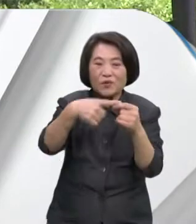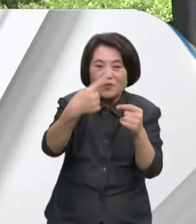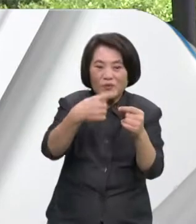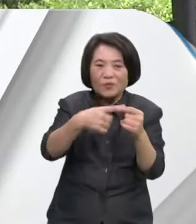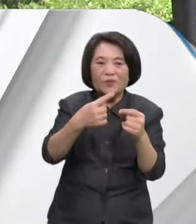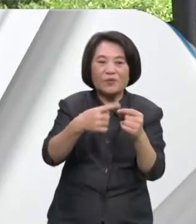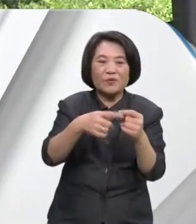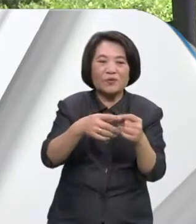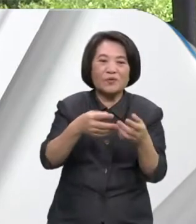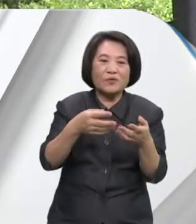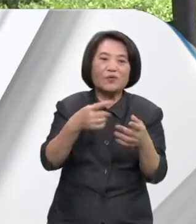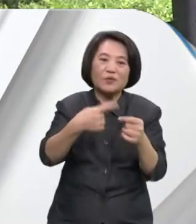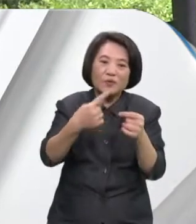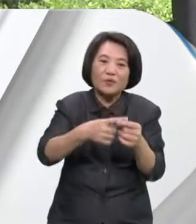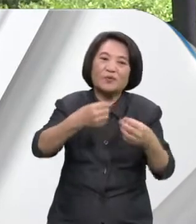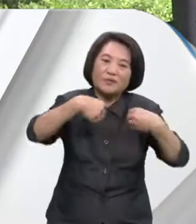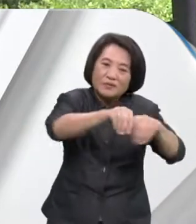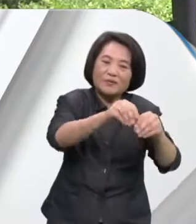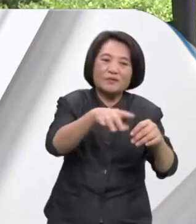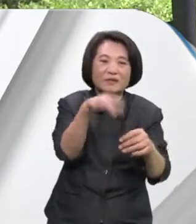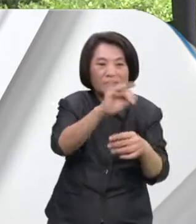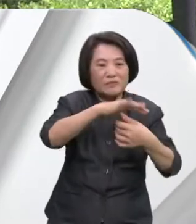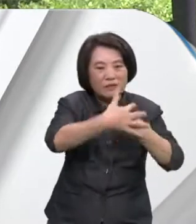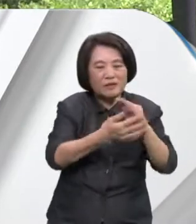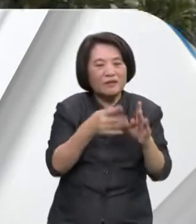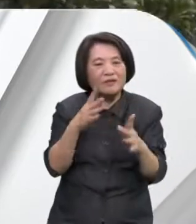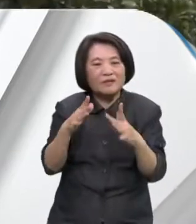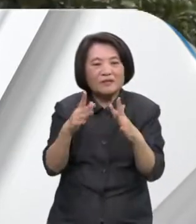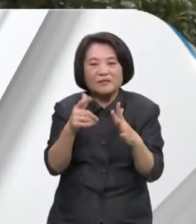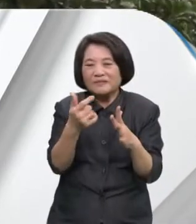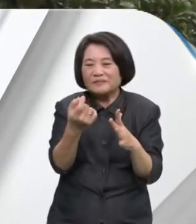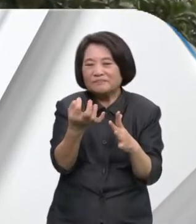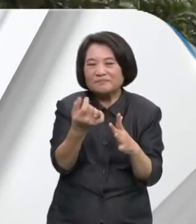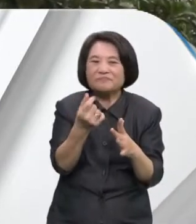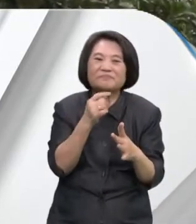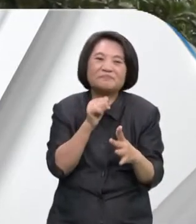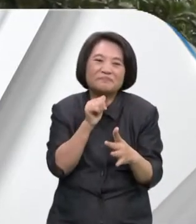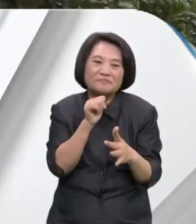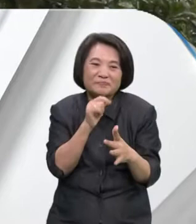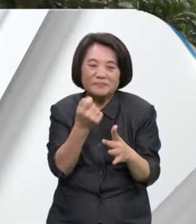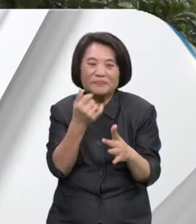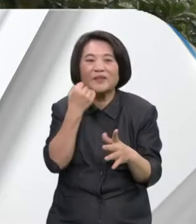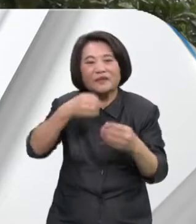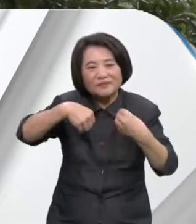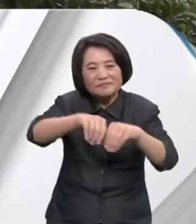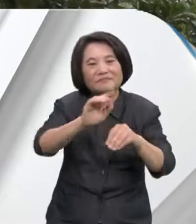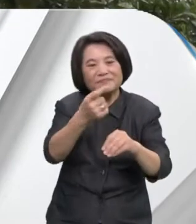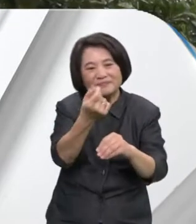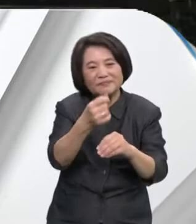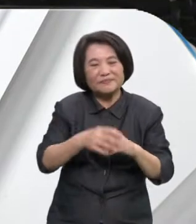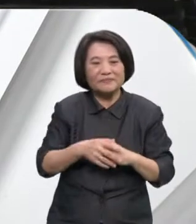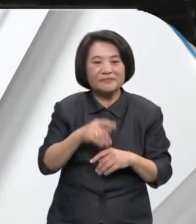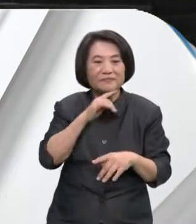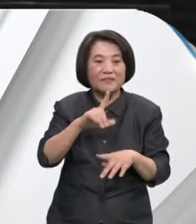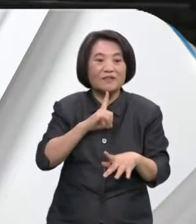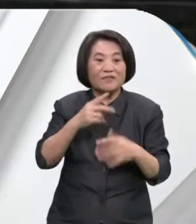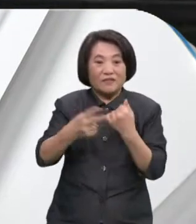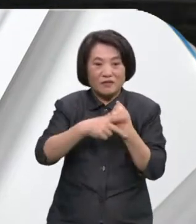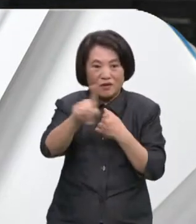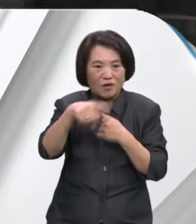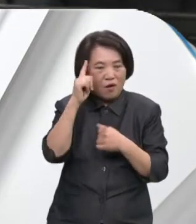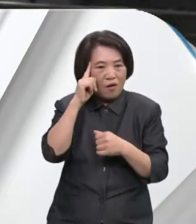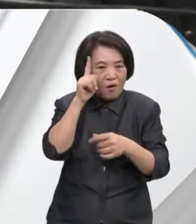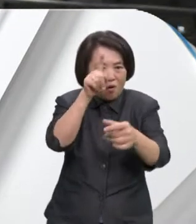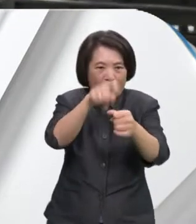出100包股，哦，较无钱就出较少啦。 出现特殊的教堂，变作富里乡最重要的指